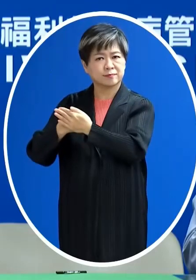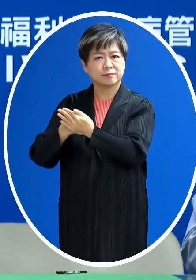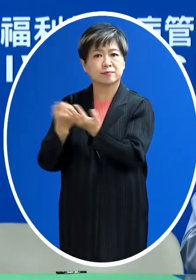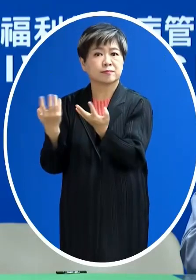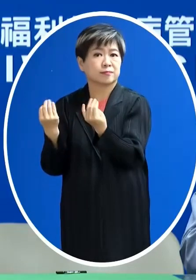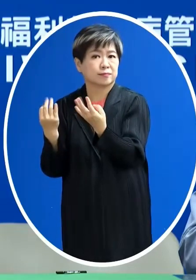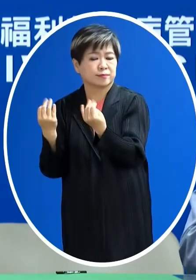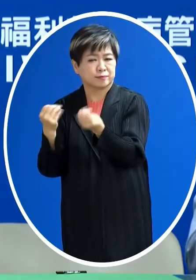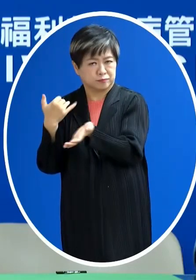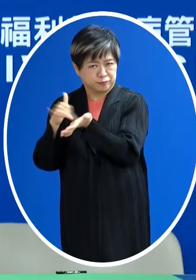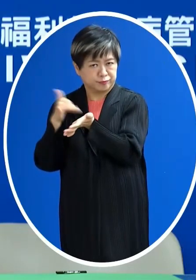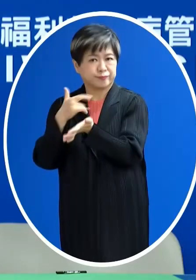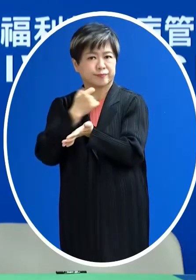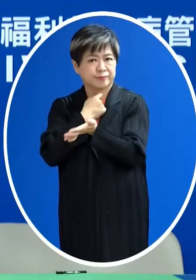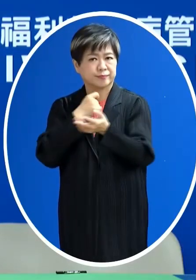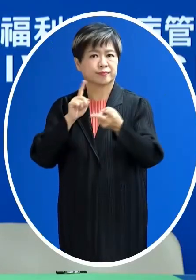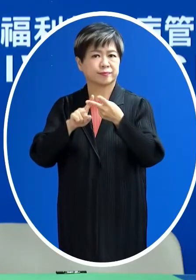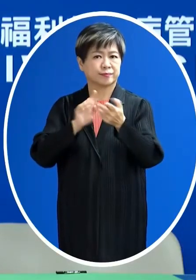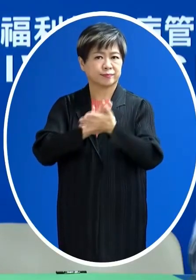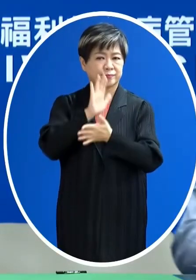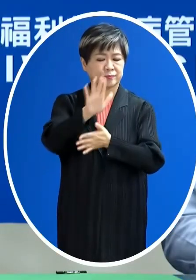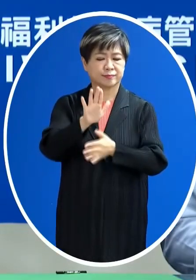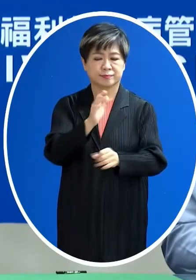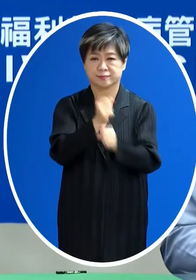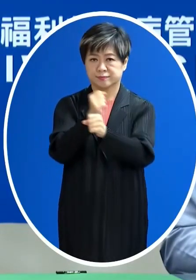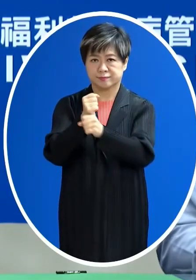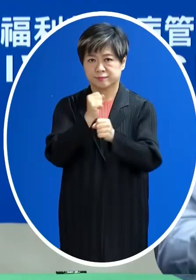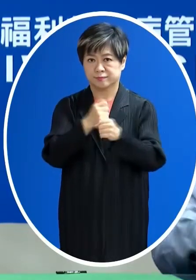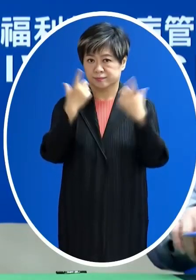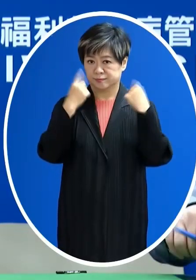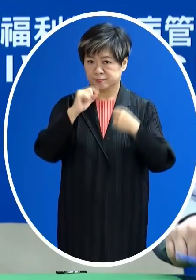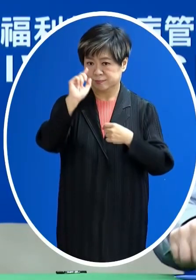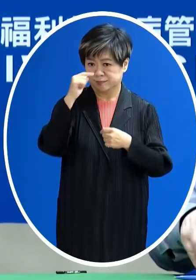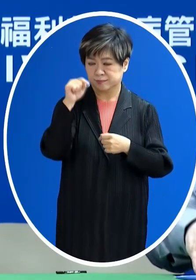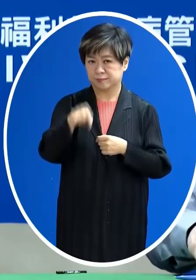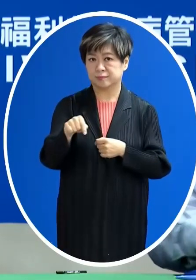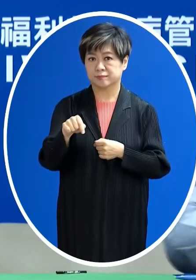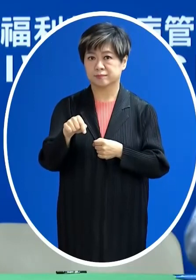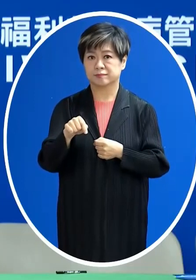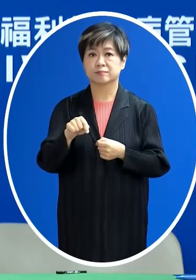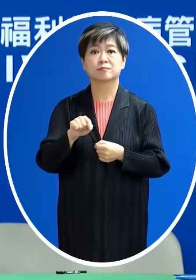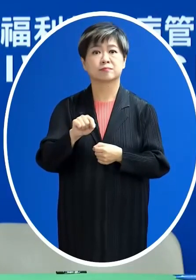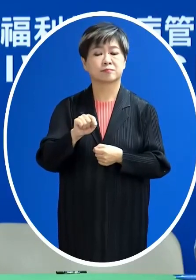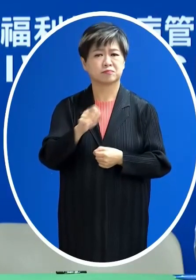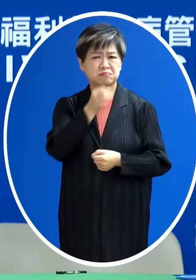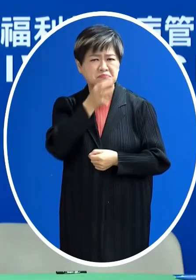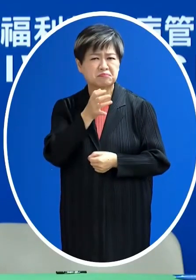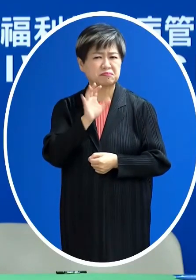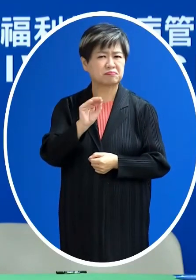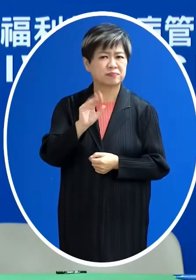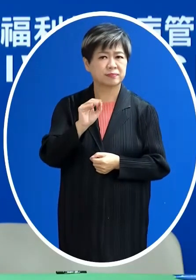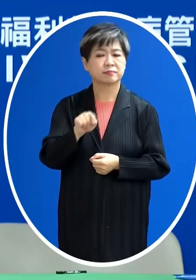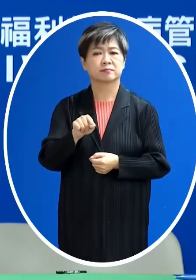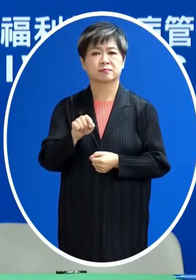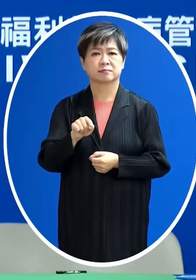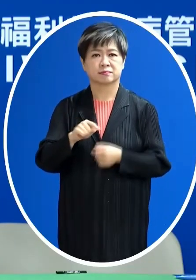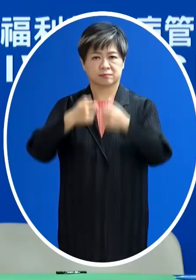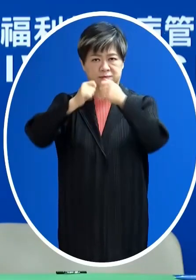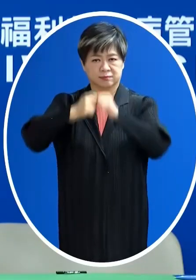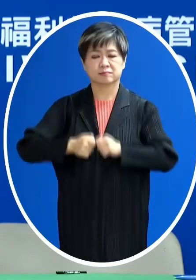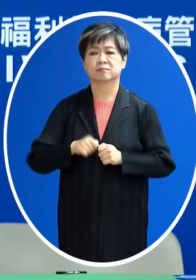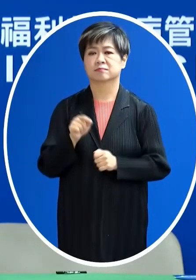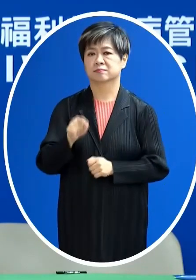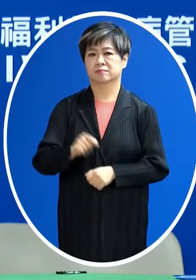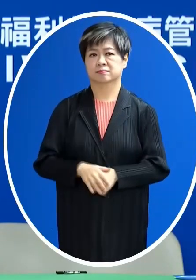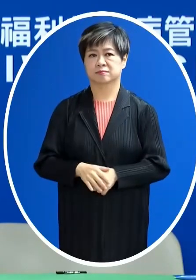少，第二个是未来它在生产原料方面有没有问题、哦、那是不是、怕就是说